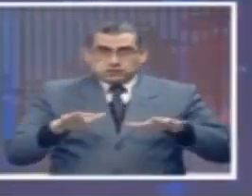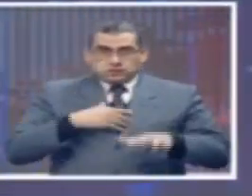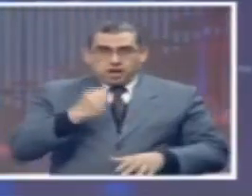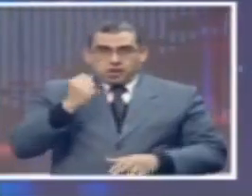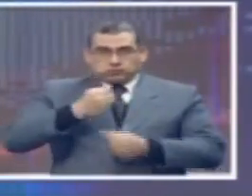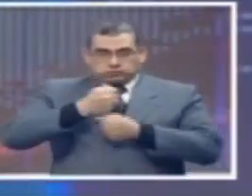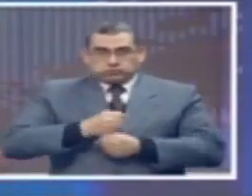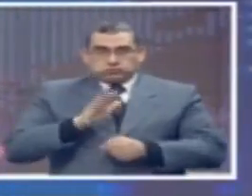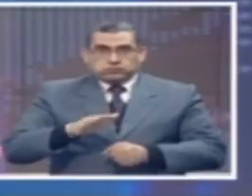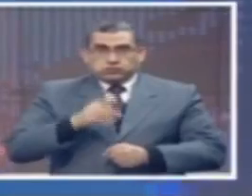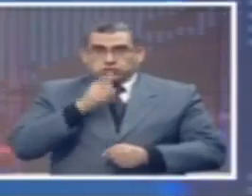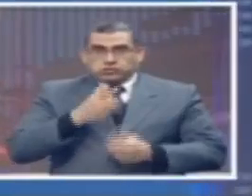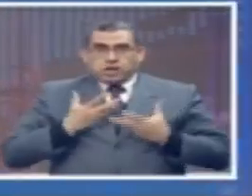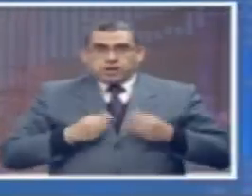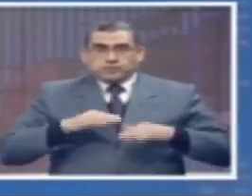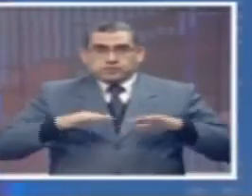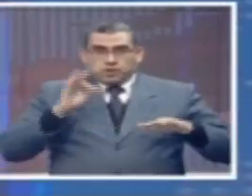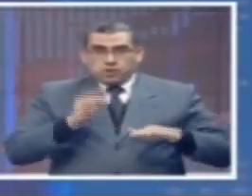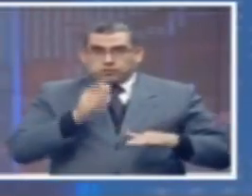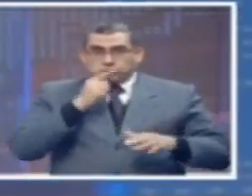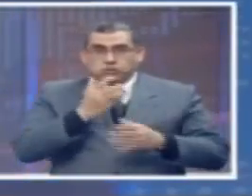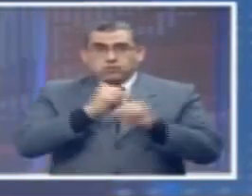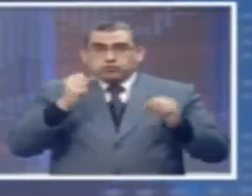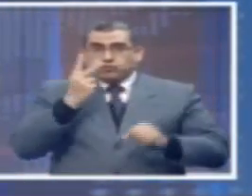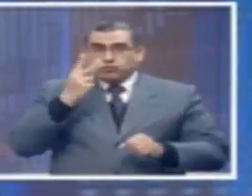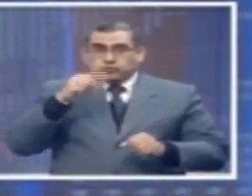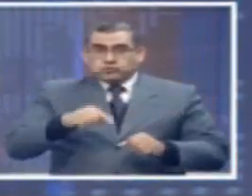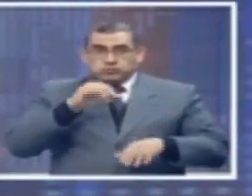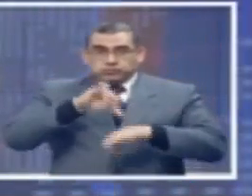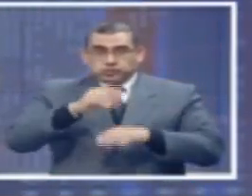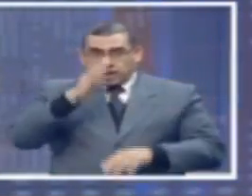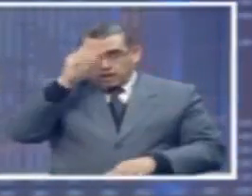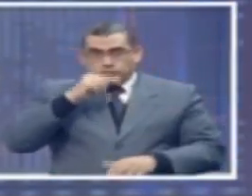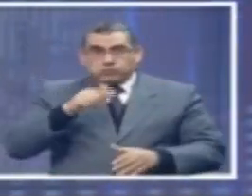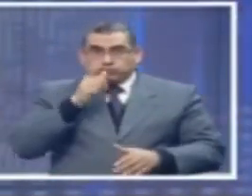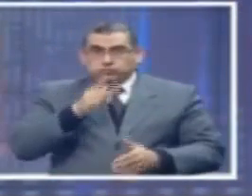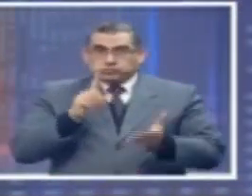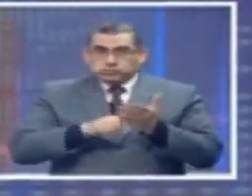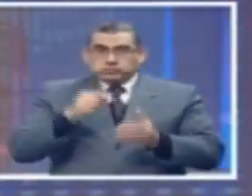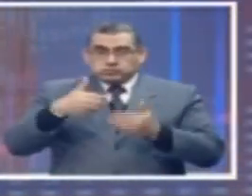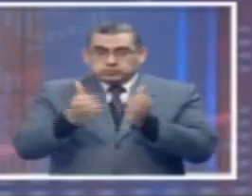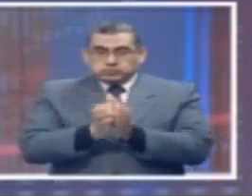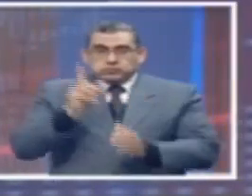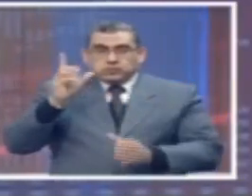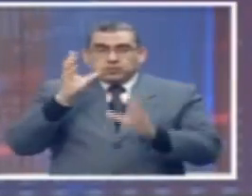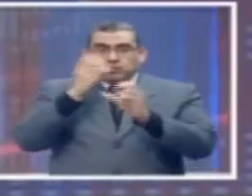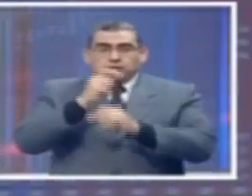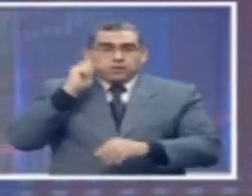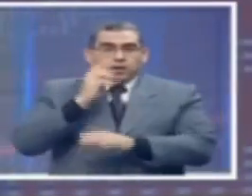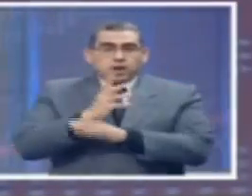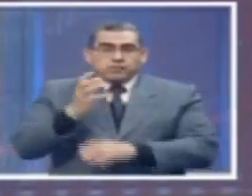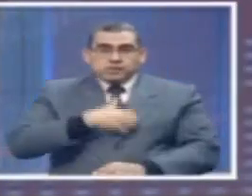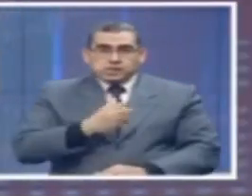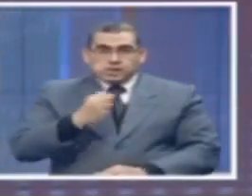الأمن والاستقرار، وأشار إلى أن التفجيرين اللذين ضربا بغداد يؤكدان سعي الجماعات الظلامية